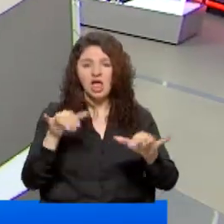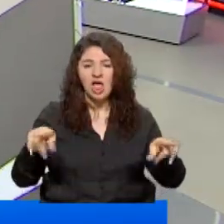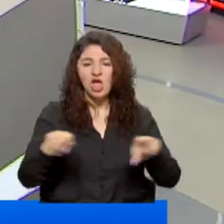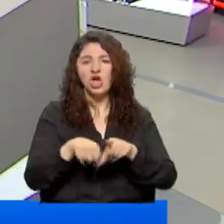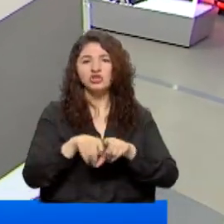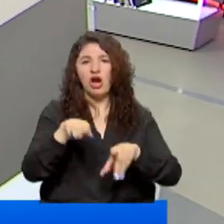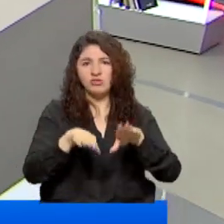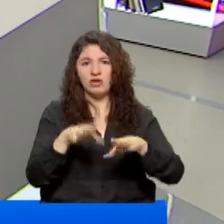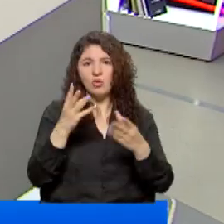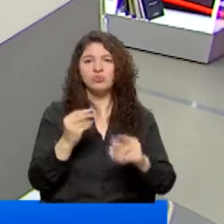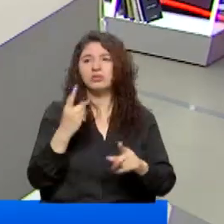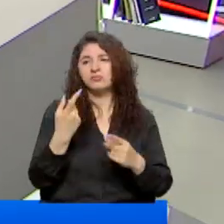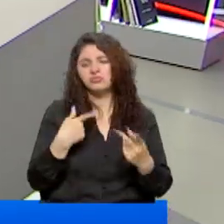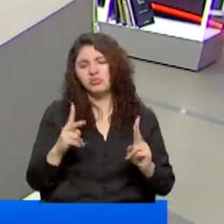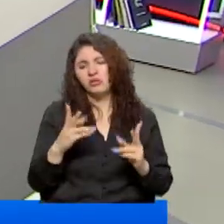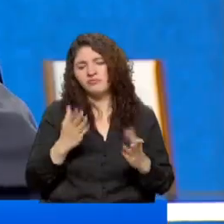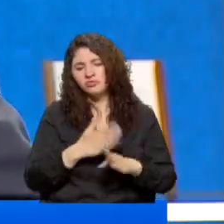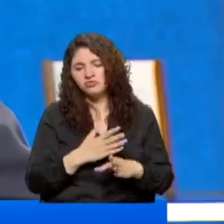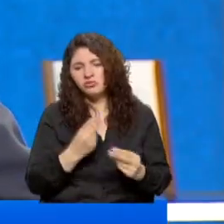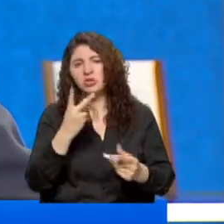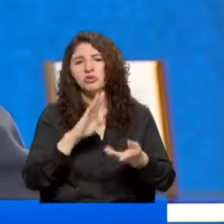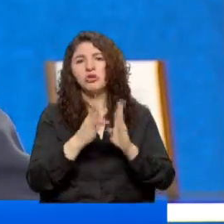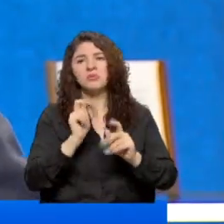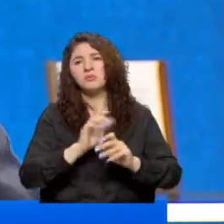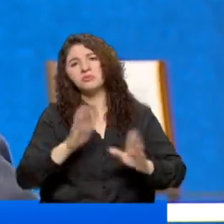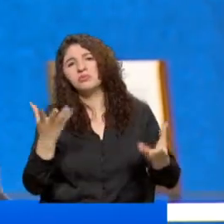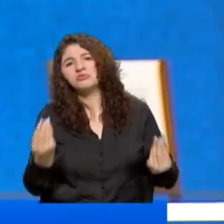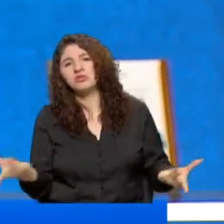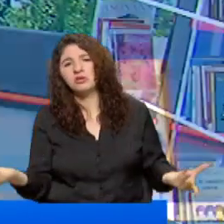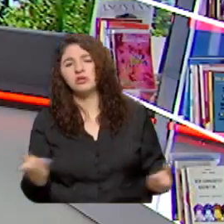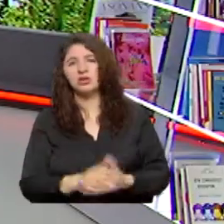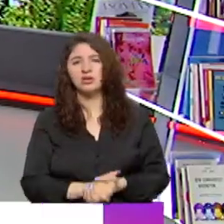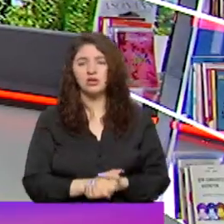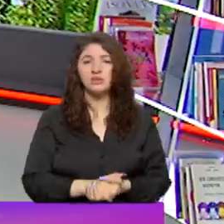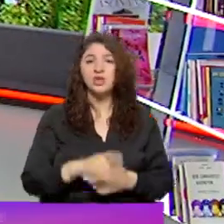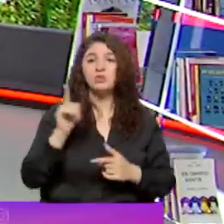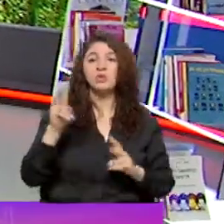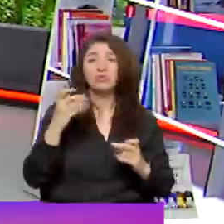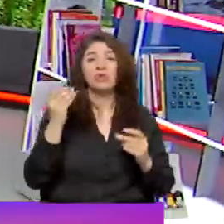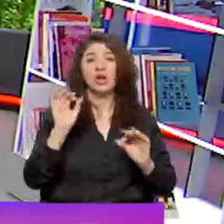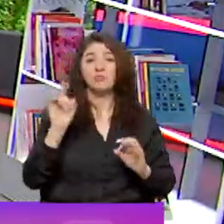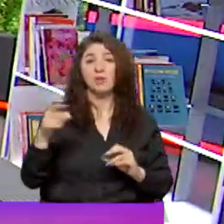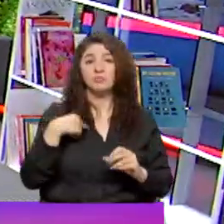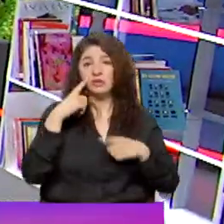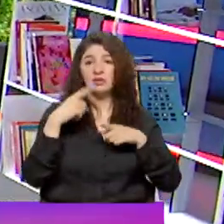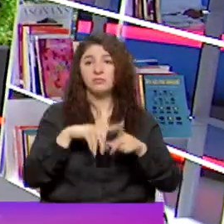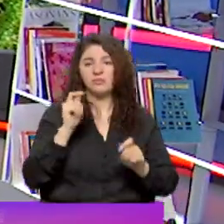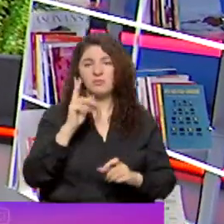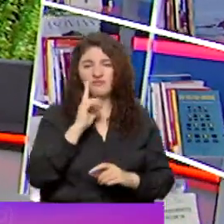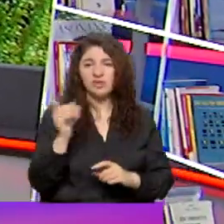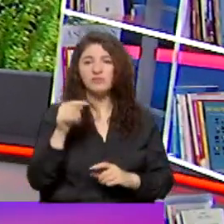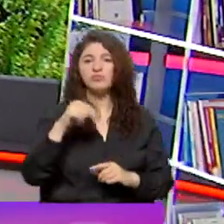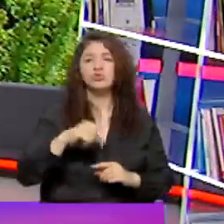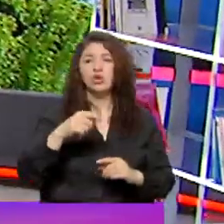katları eşit ve Adil olsun bir sıradan vatandaş olalım 2dönem yaptık yeterli oldu Recep şimdi bu konu önemli Bunu ben takip ederim